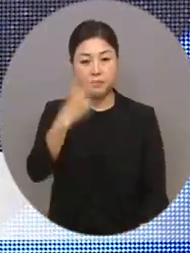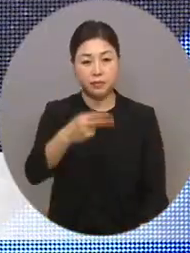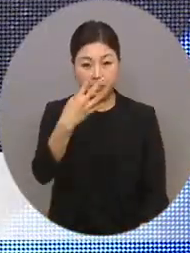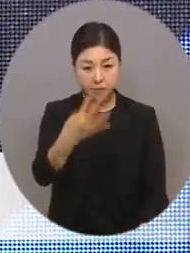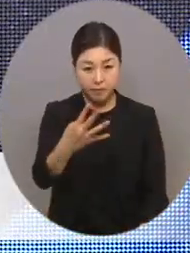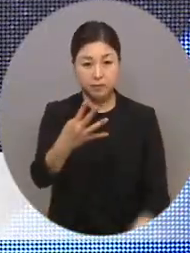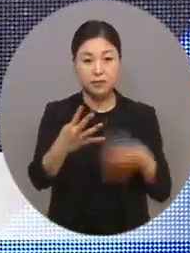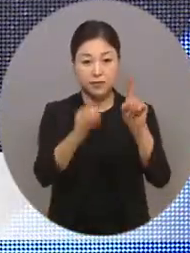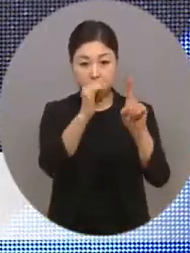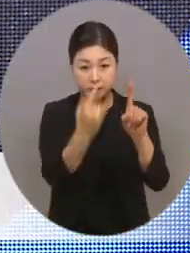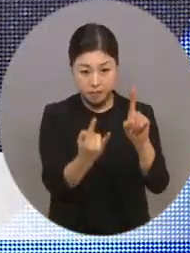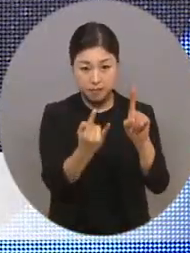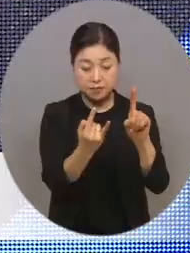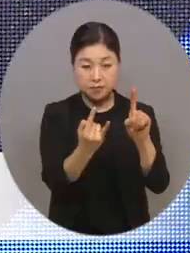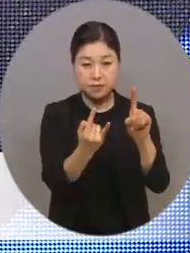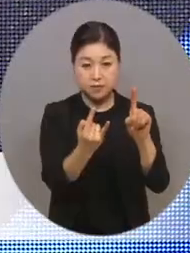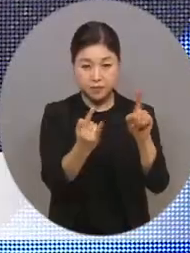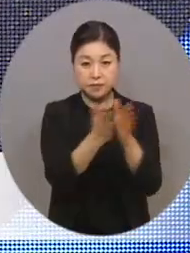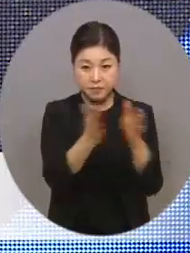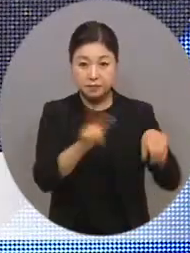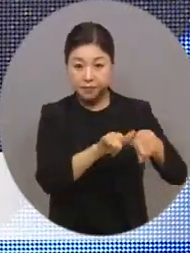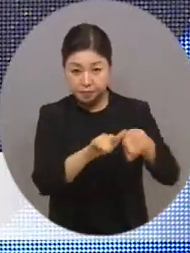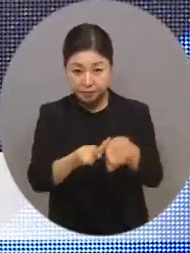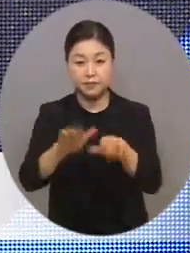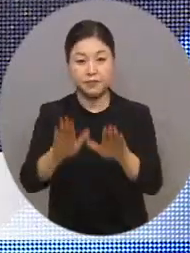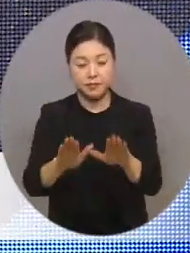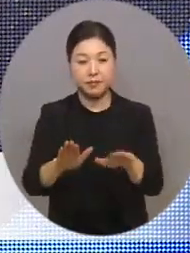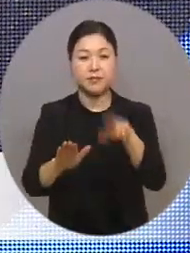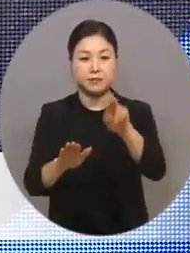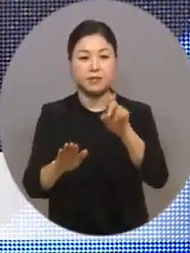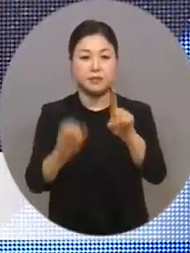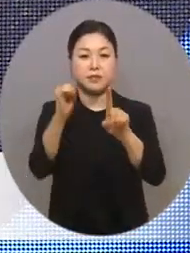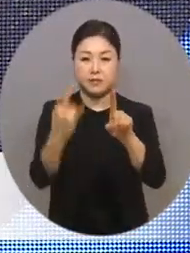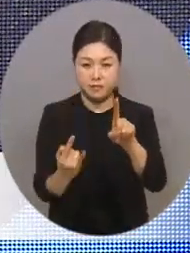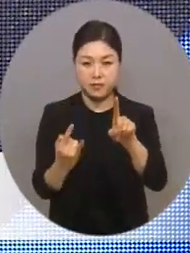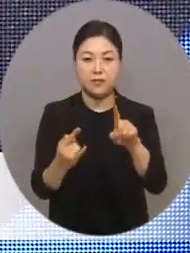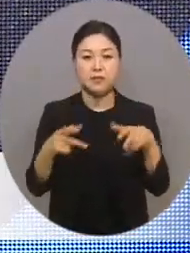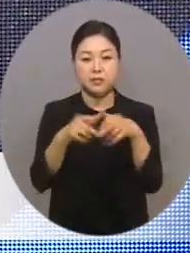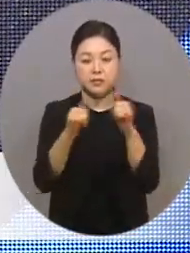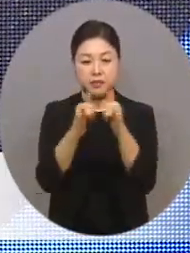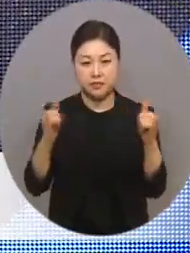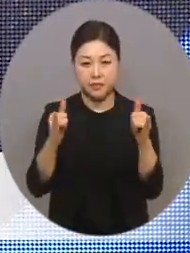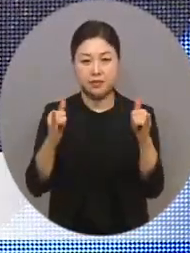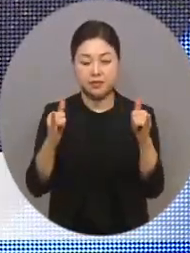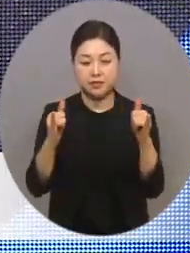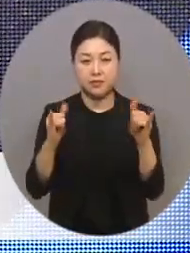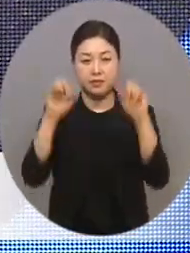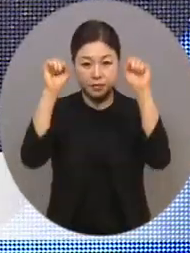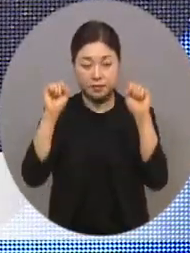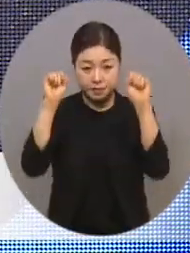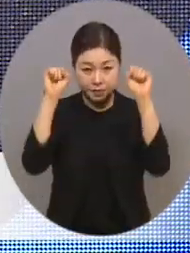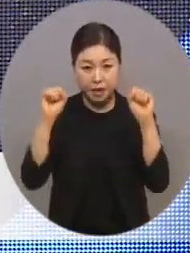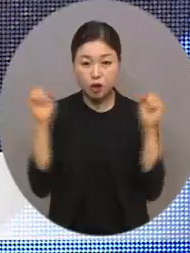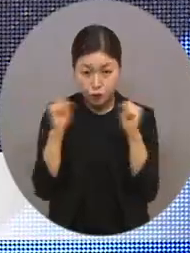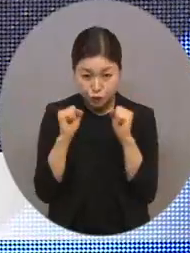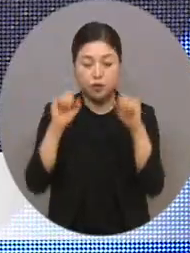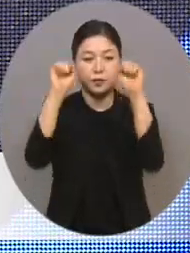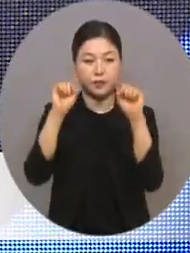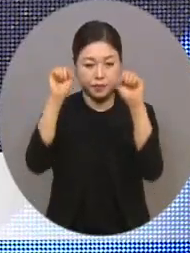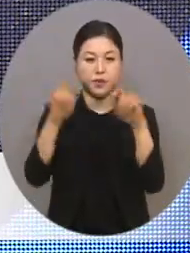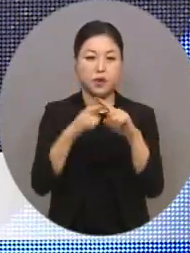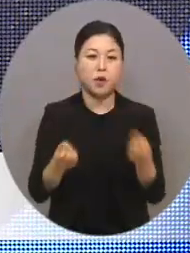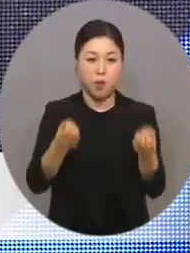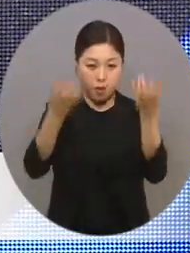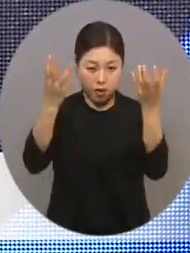2004년도 제1회 대회를 시작으로 올해로 21회째를 맞이한 장애인 동계체육대회는 계속